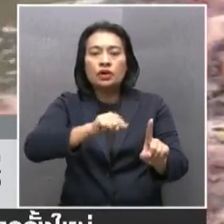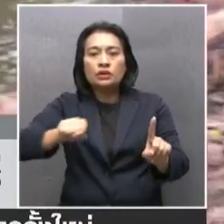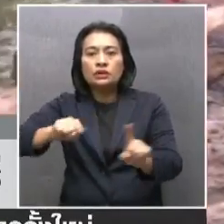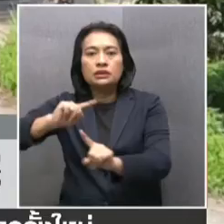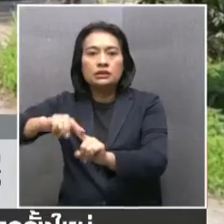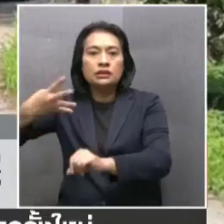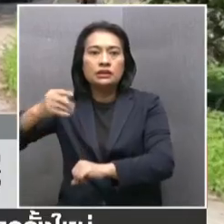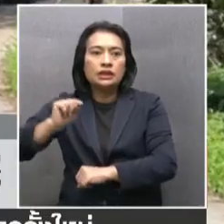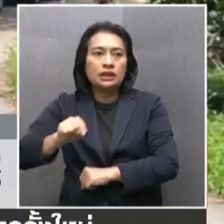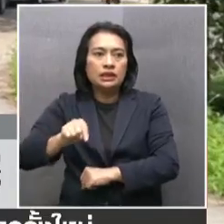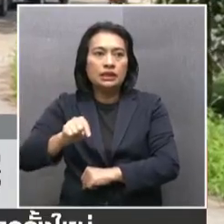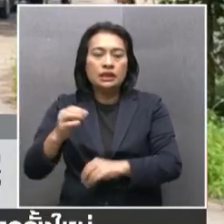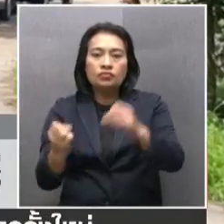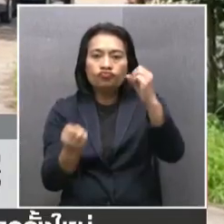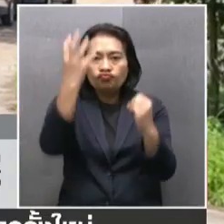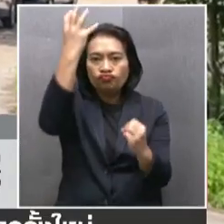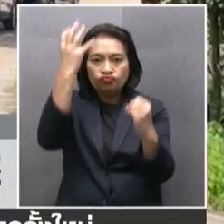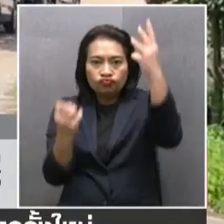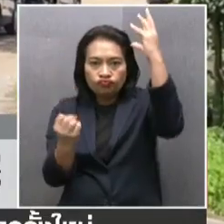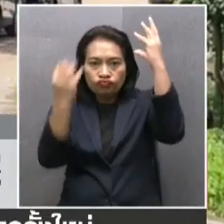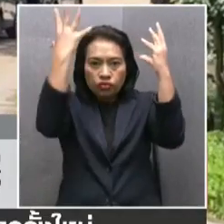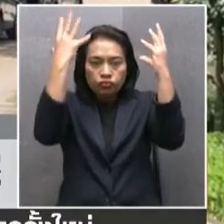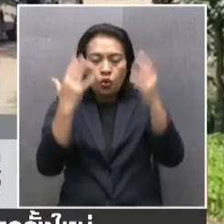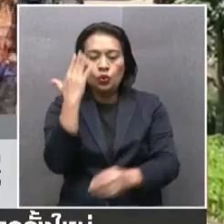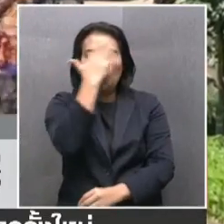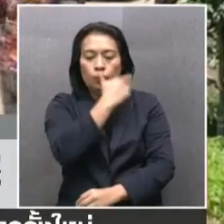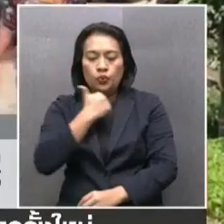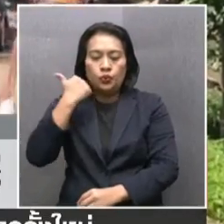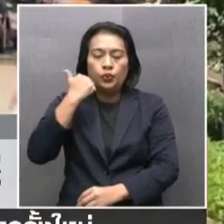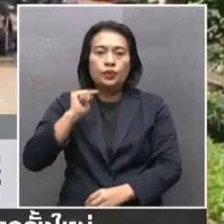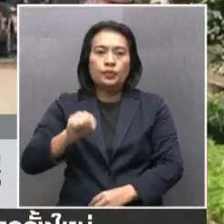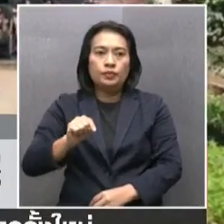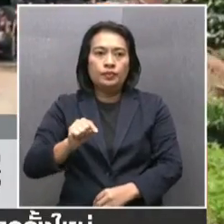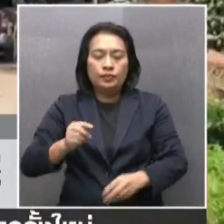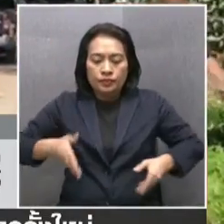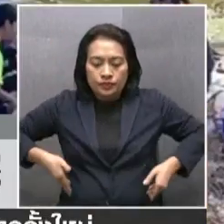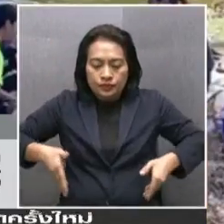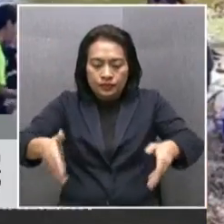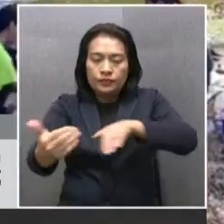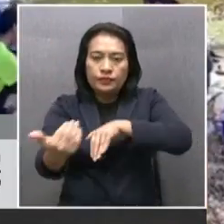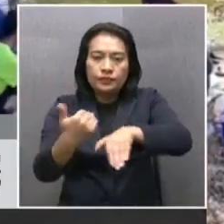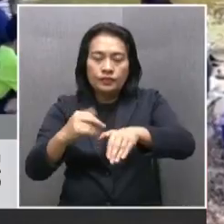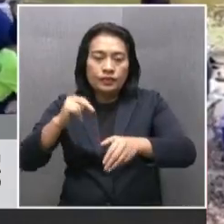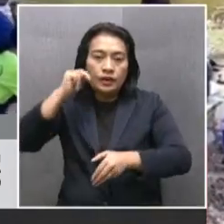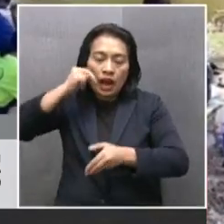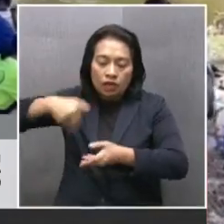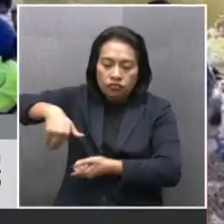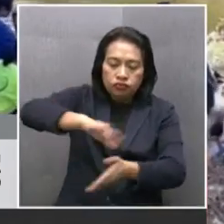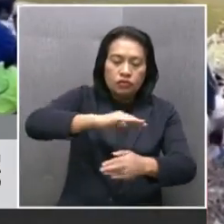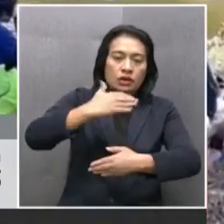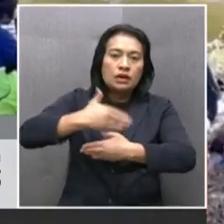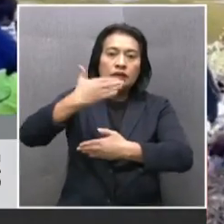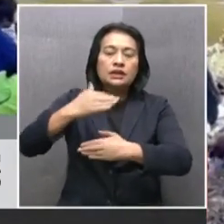ต้นว่านเหลืองก็จะขึ้นเต็มท้องทุ่งสวยงามอีกฝั่งถนนประชาชนจะได้เล่นน้ำจากเขื่อนคลองสนอนะครับที่